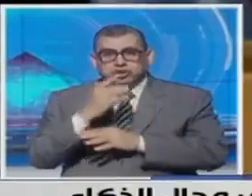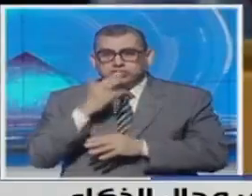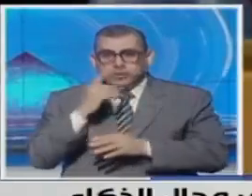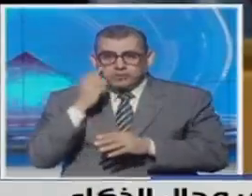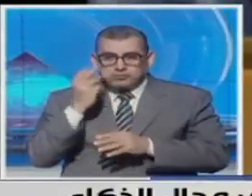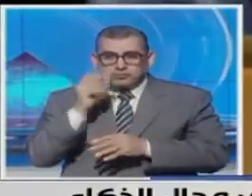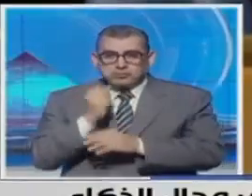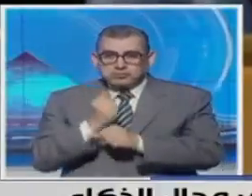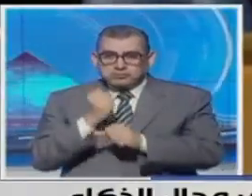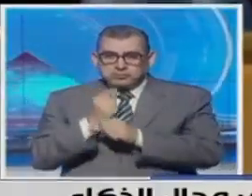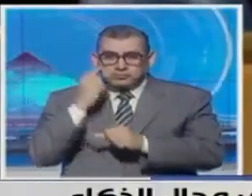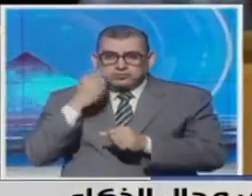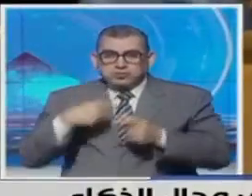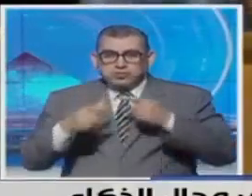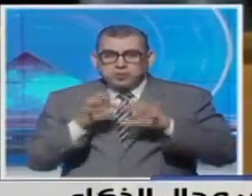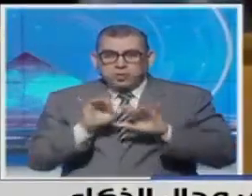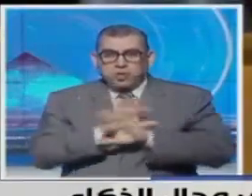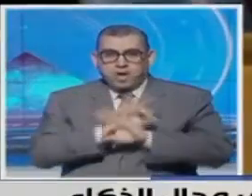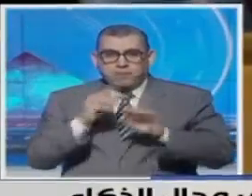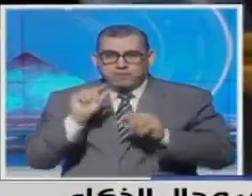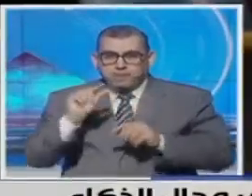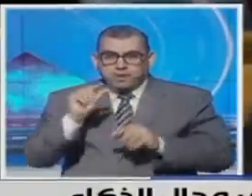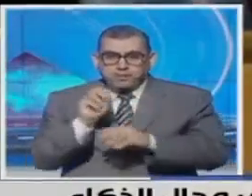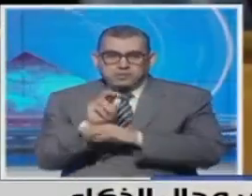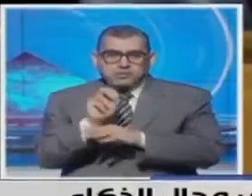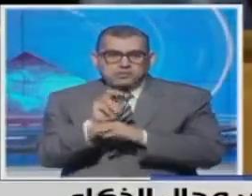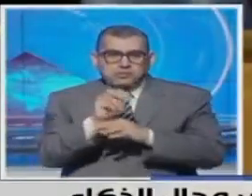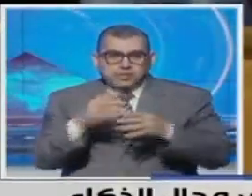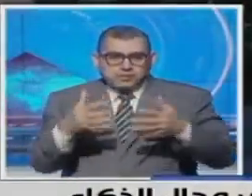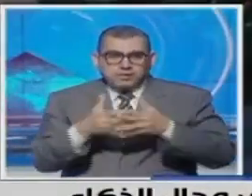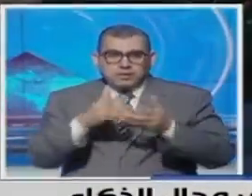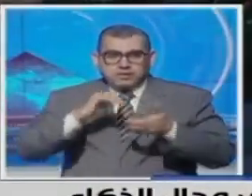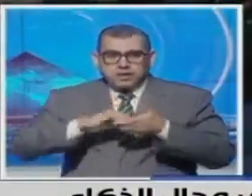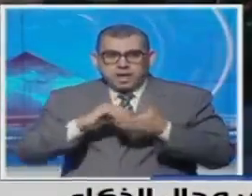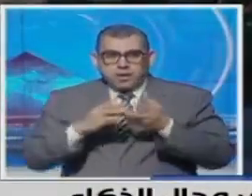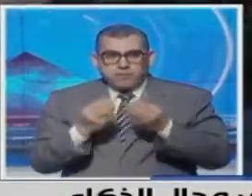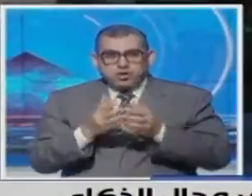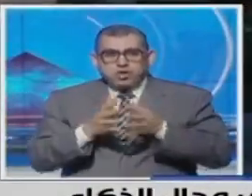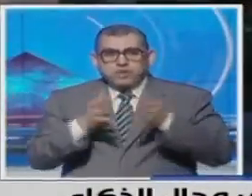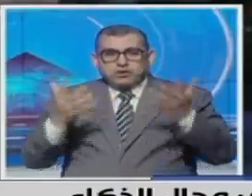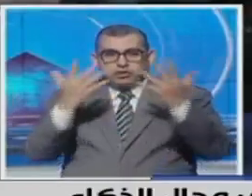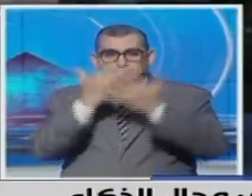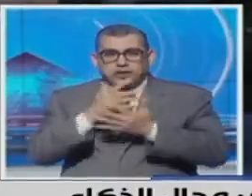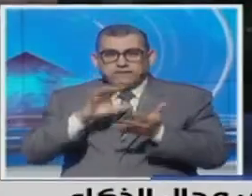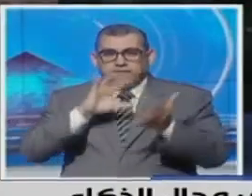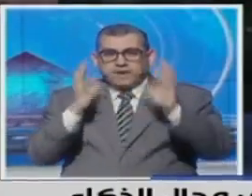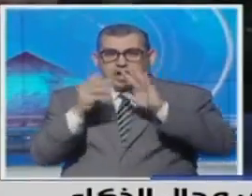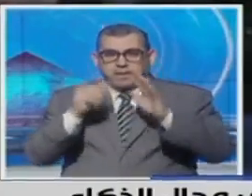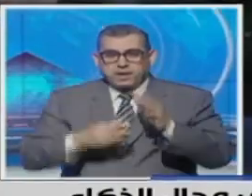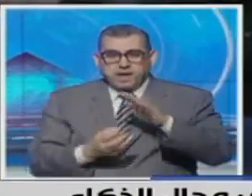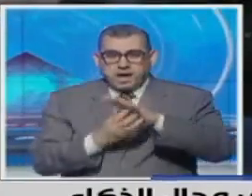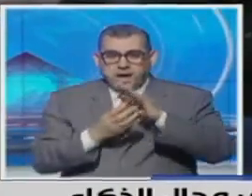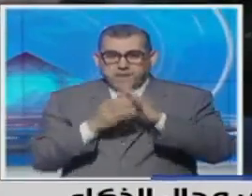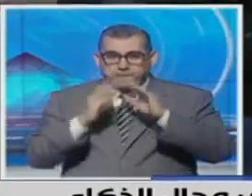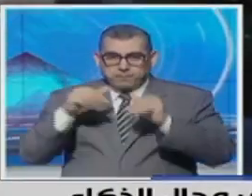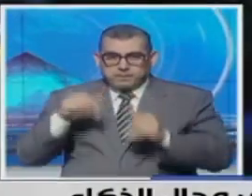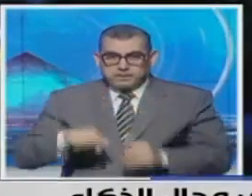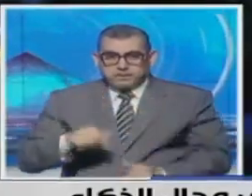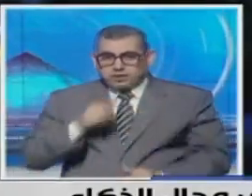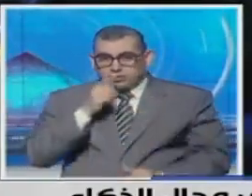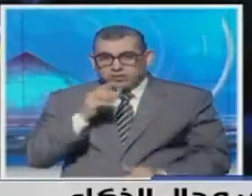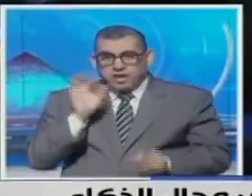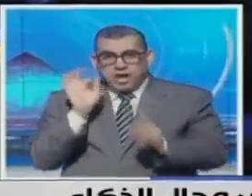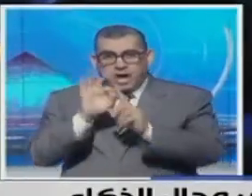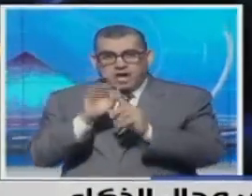والفكر الخلاق وإطلاق مزيد من البرامج التدريبية بالتعاون مع كبريات الشركات العالمية والجامعات المصرية